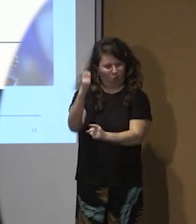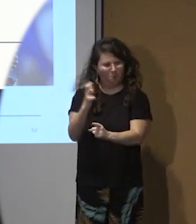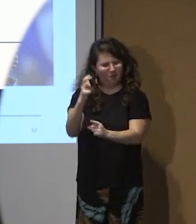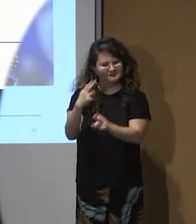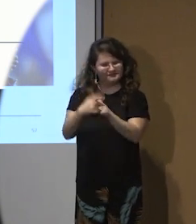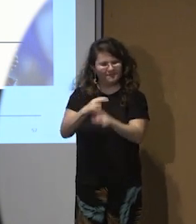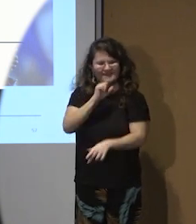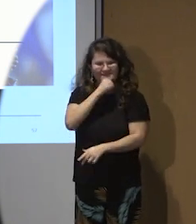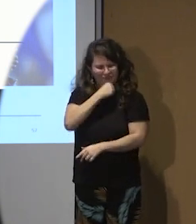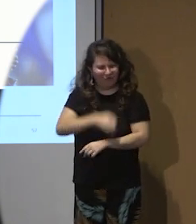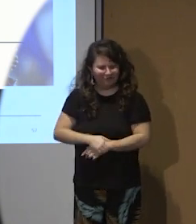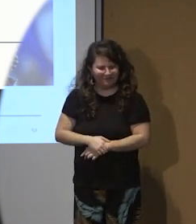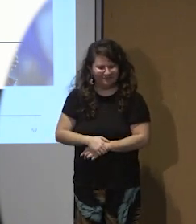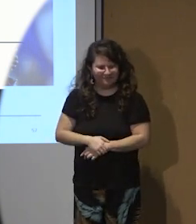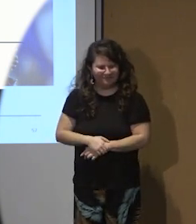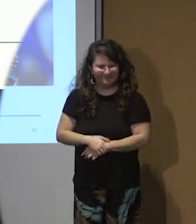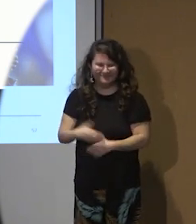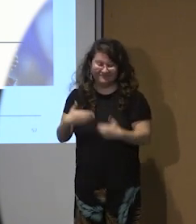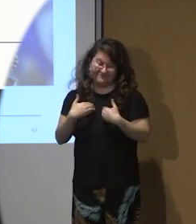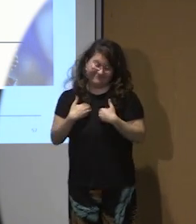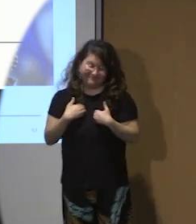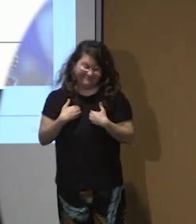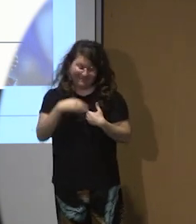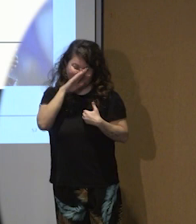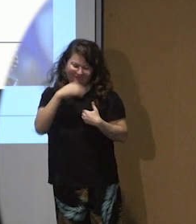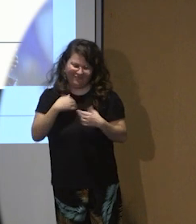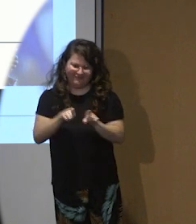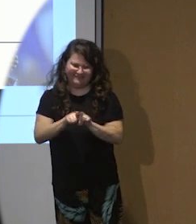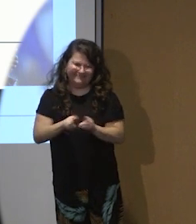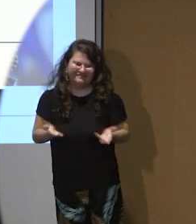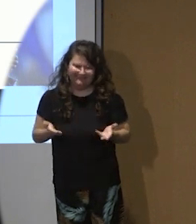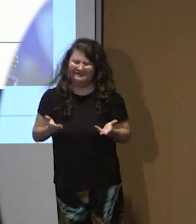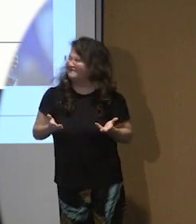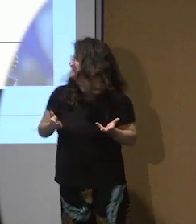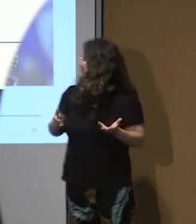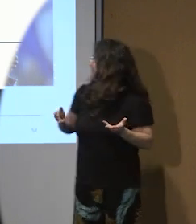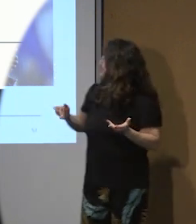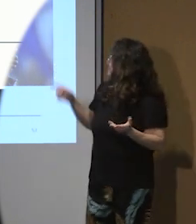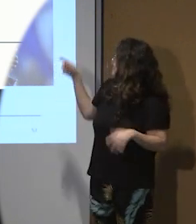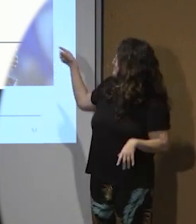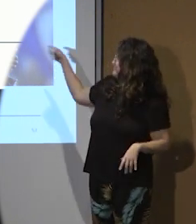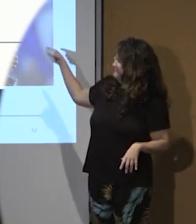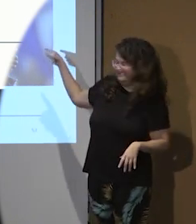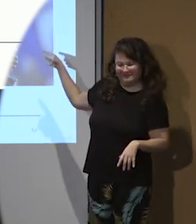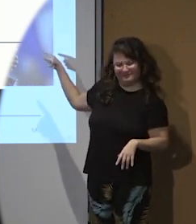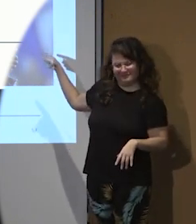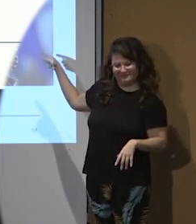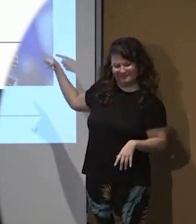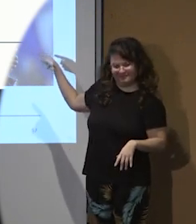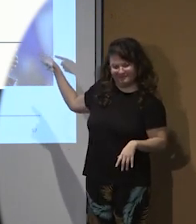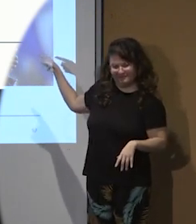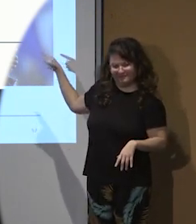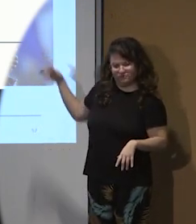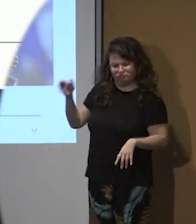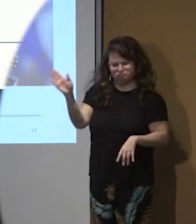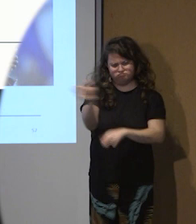Donc, c'est pour ça que, oui, en effet, ce ne sont pas des seniors. Alors, on a le premier monsieur à gauche, c'est Andy Murray. Andy Murray donc, est